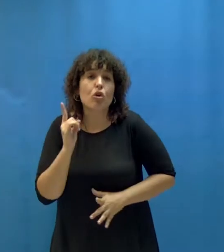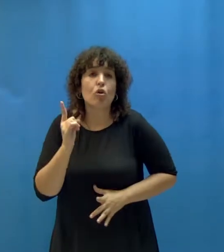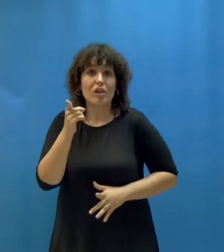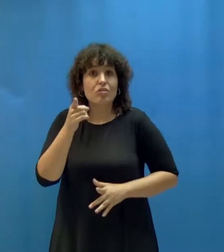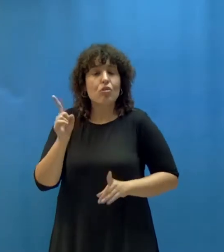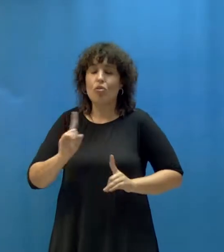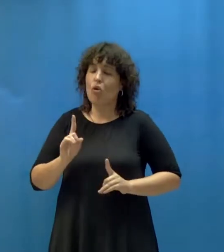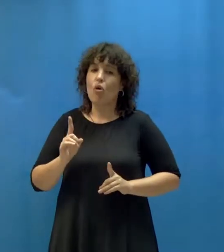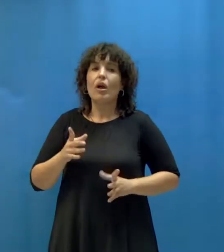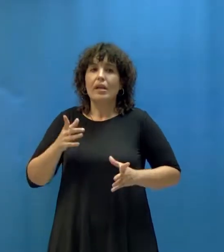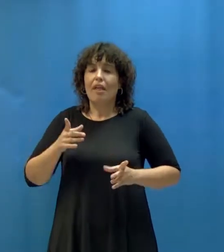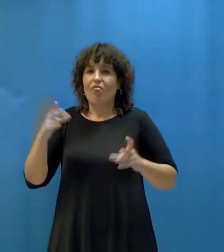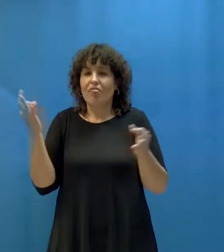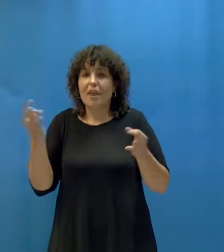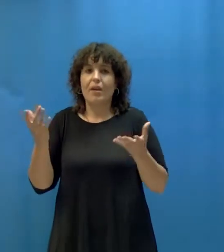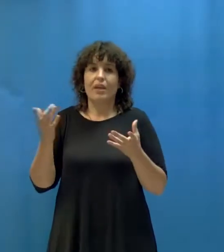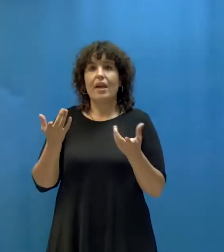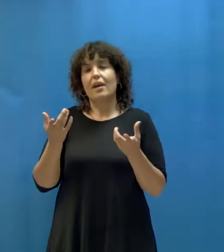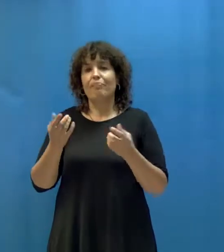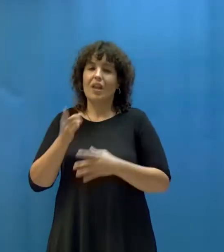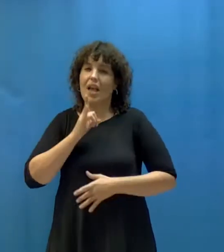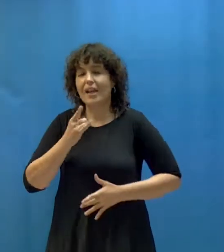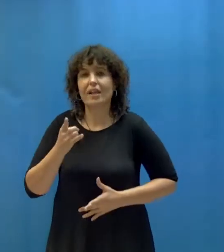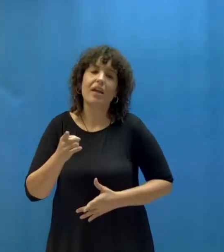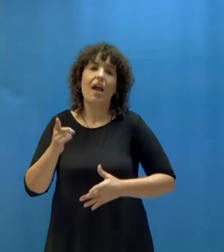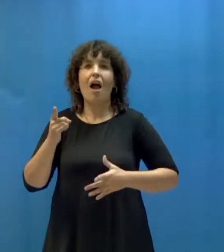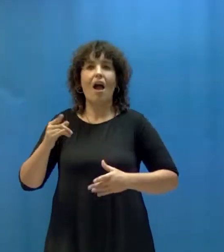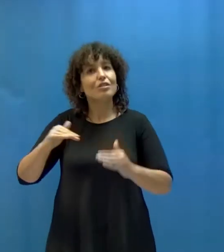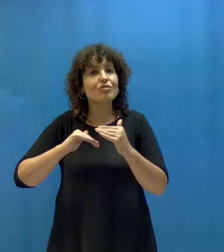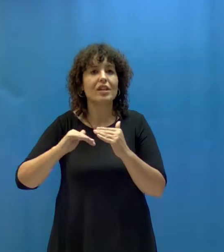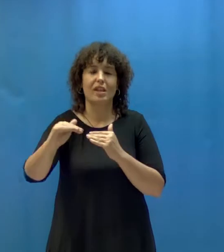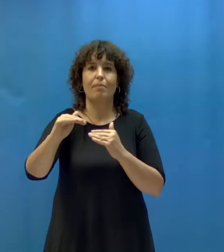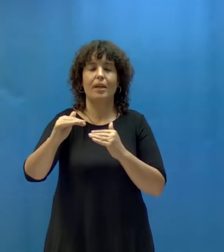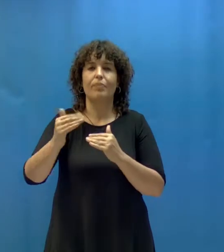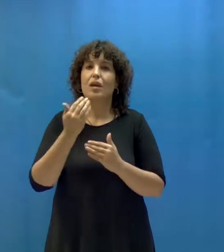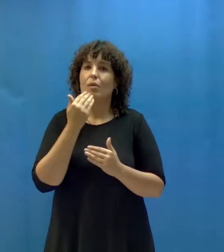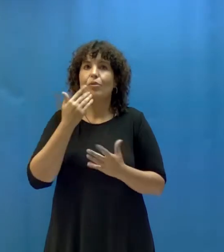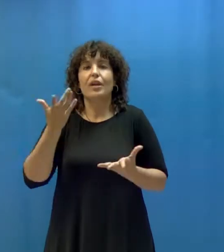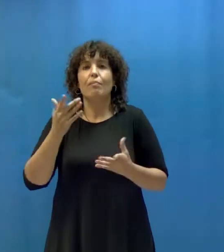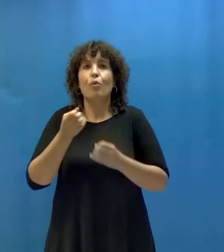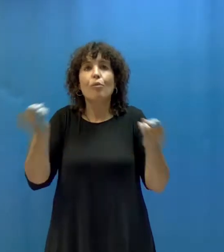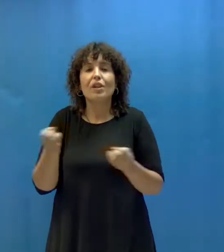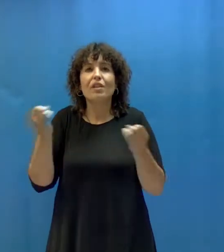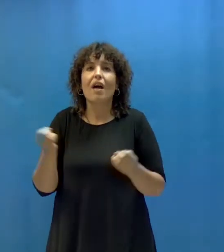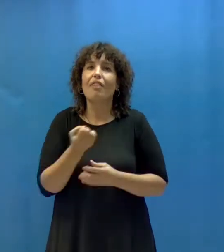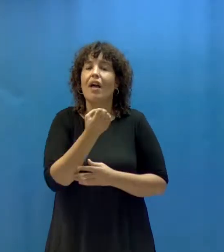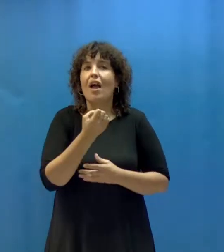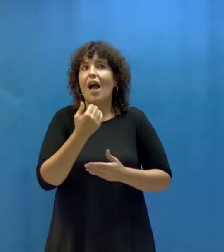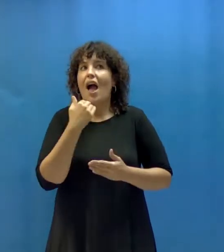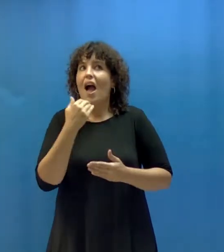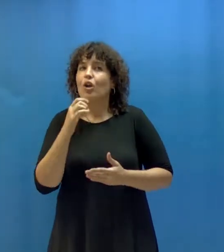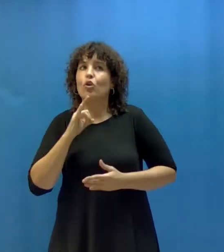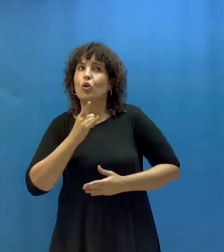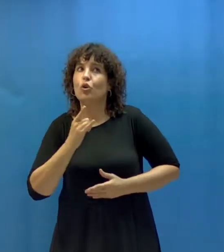com l'eficiència energètica en aquelles tanques publicitàries que són il·luminades, o què passa amb la publicitat al voltant